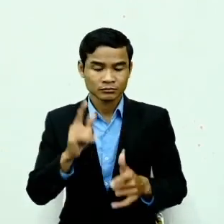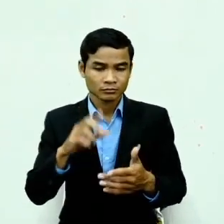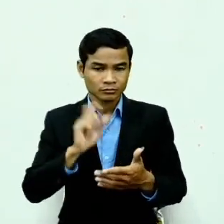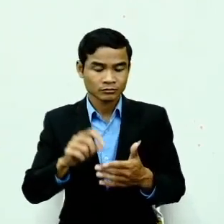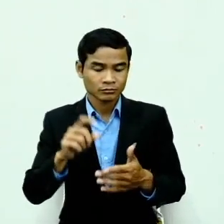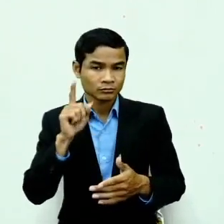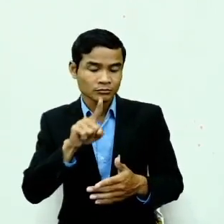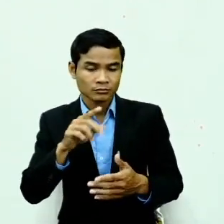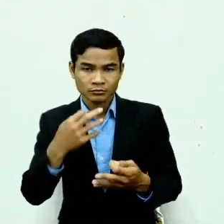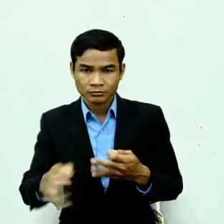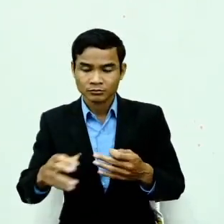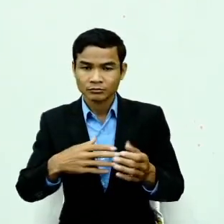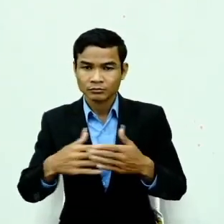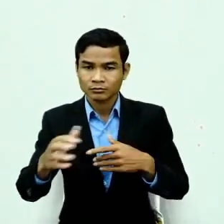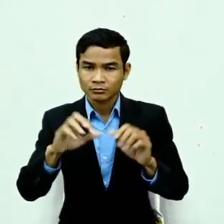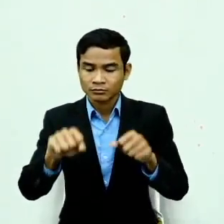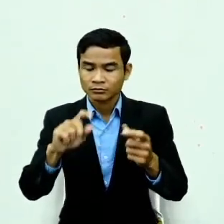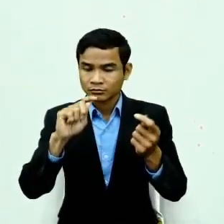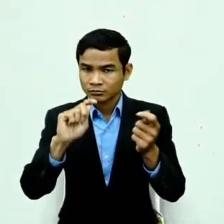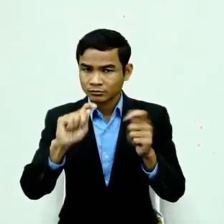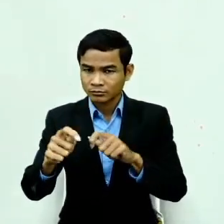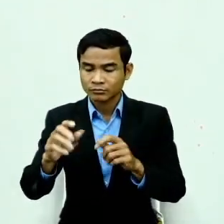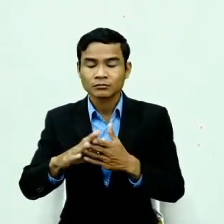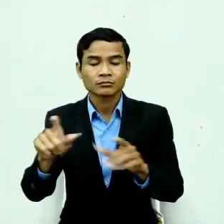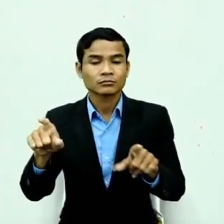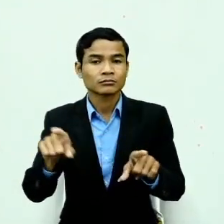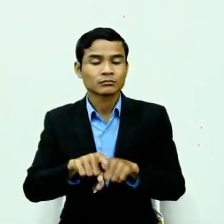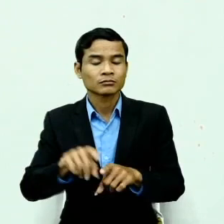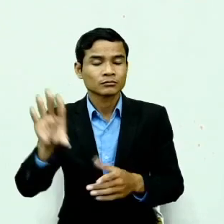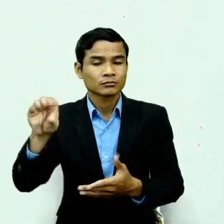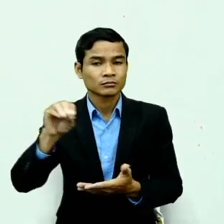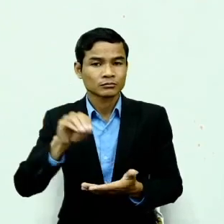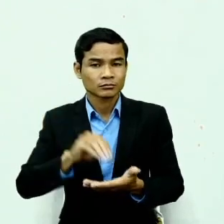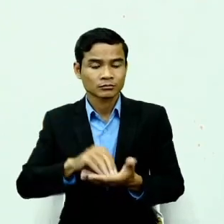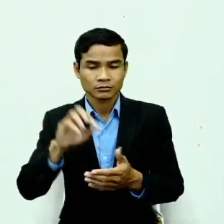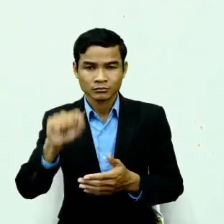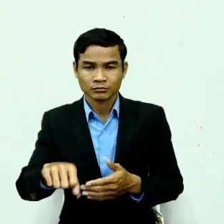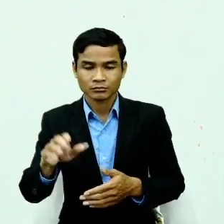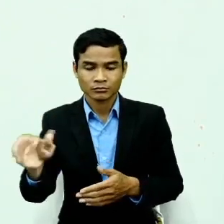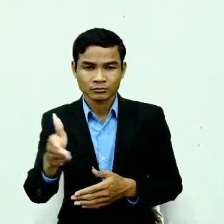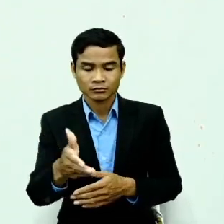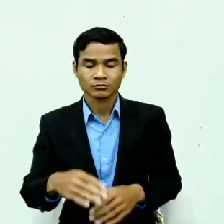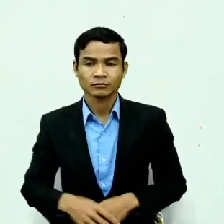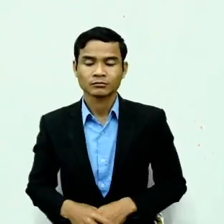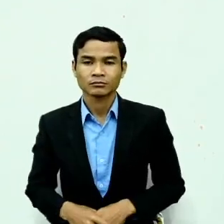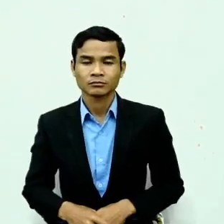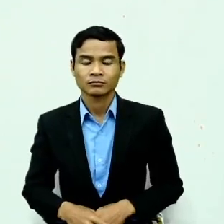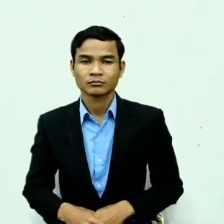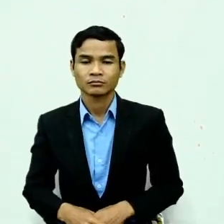trầm trời cha con cài nó con á cha con cài bàn trầm trời cha